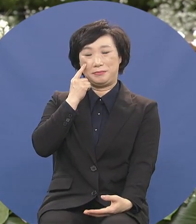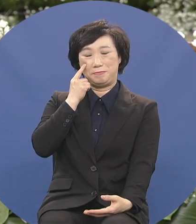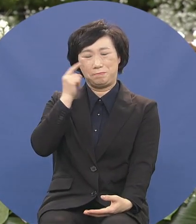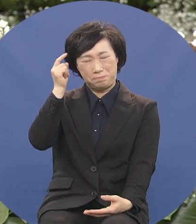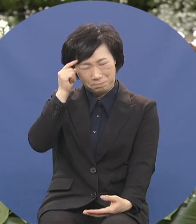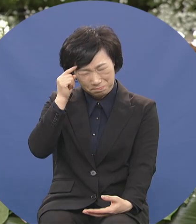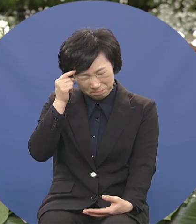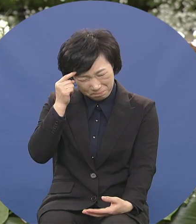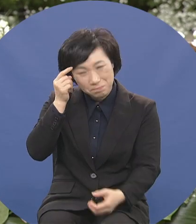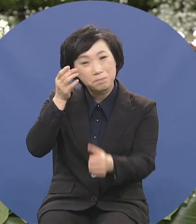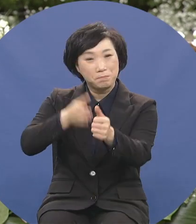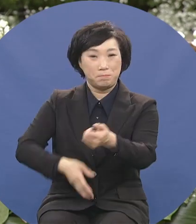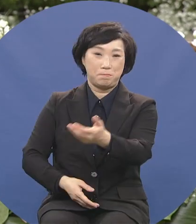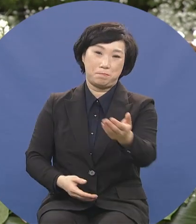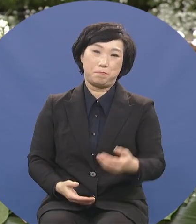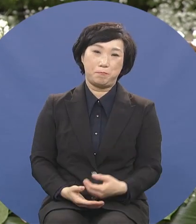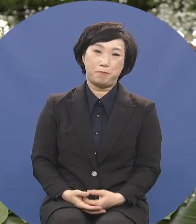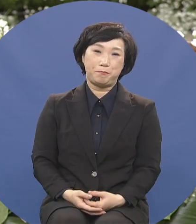깊이 생각해보고